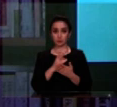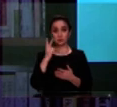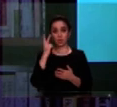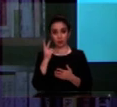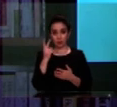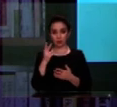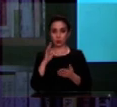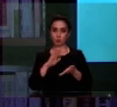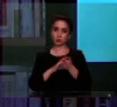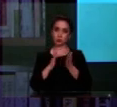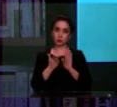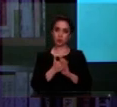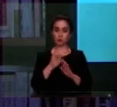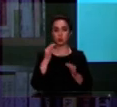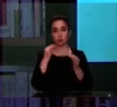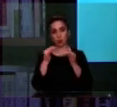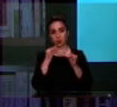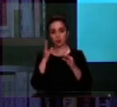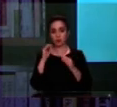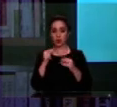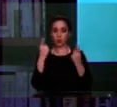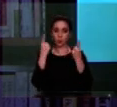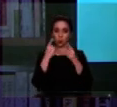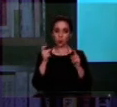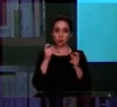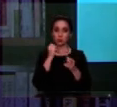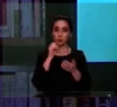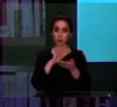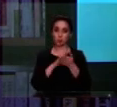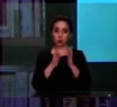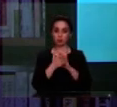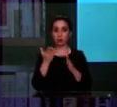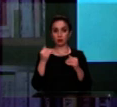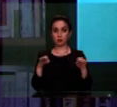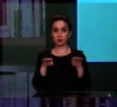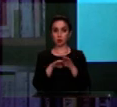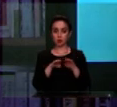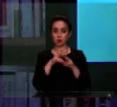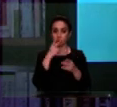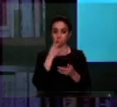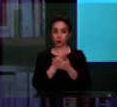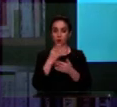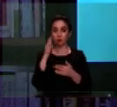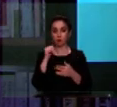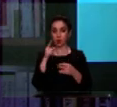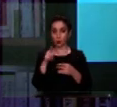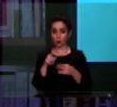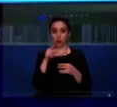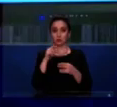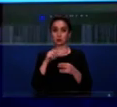Ikkita uslubni, so'zlashuv uslubini va publitsistik uslubni keling solishtirib ko'raylik va